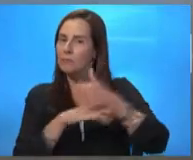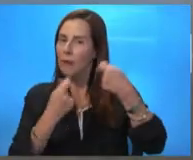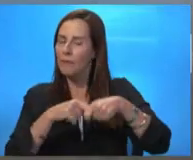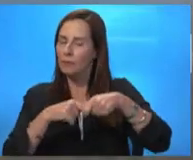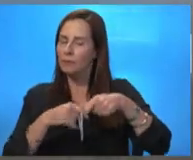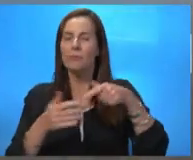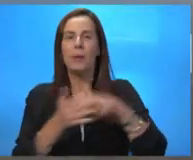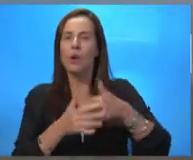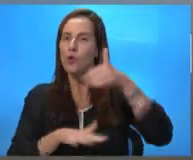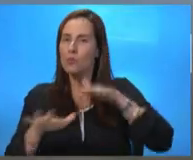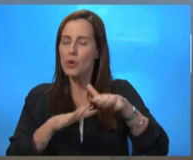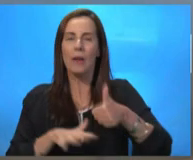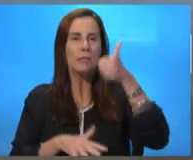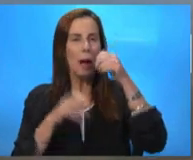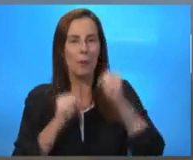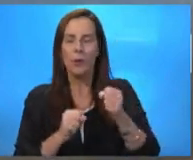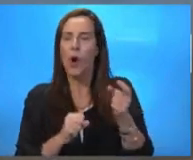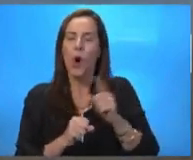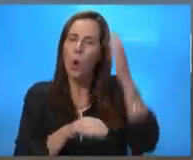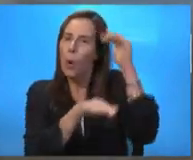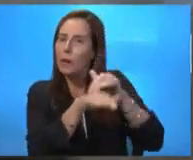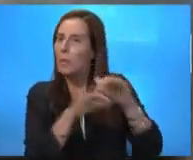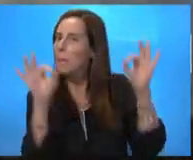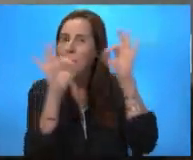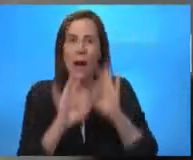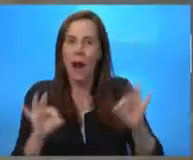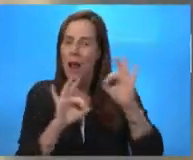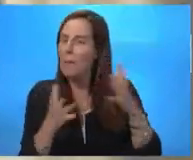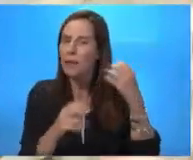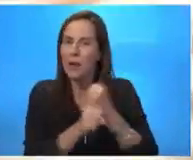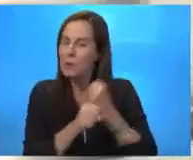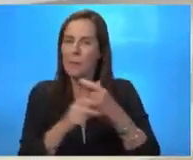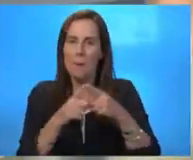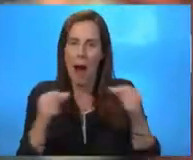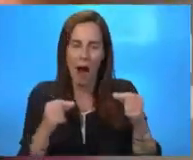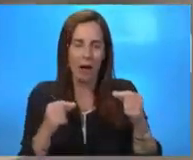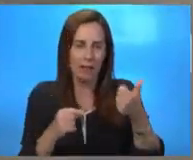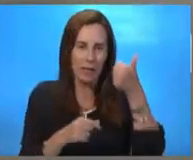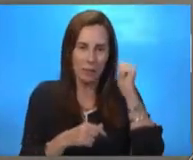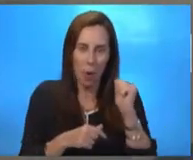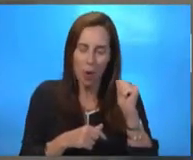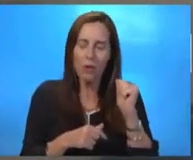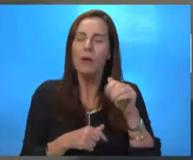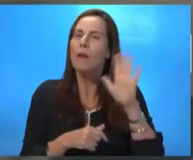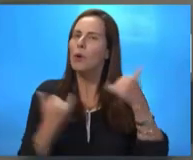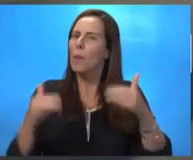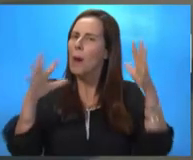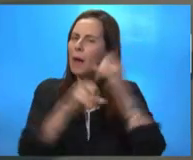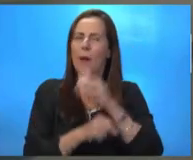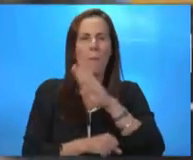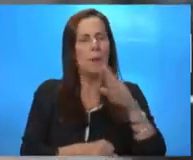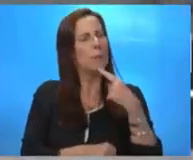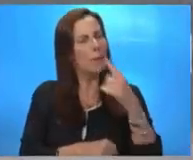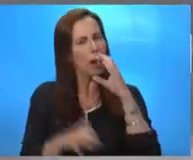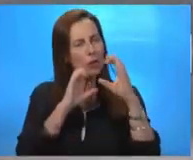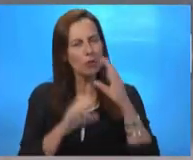שראש הממשלה ושר ביטחון לא טרחו לעדכן אותם בכלל בנעשה בעזה במהלך אתמול. וגם הערב, נתניהו הוצא לתקשורת